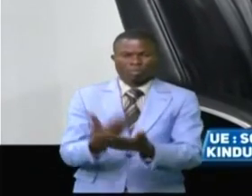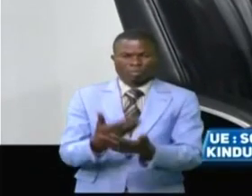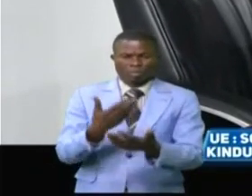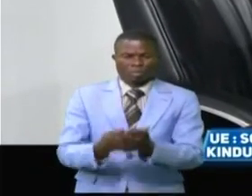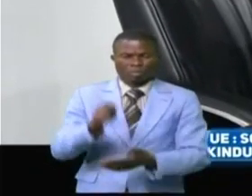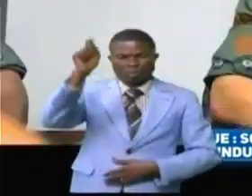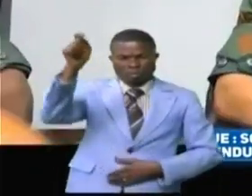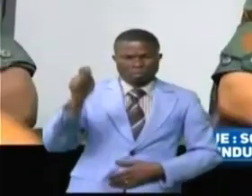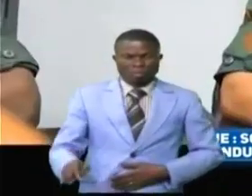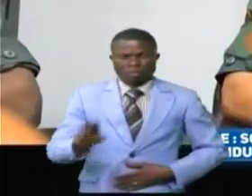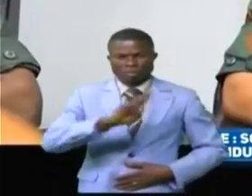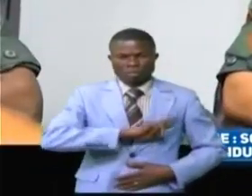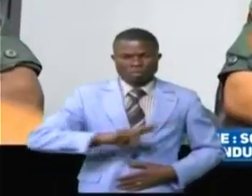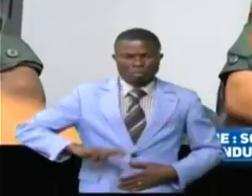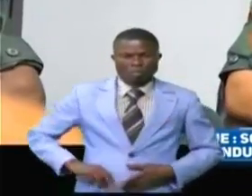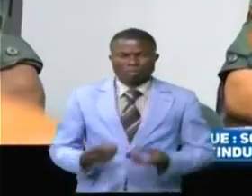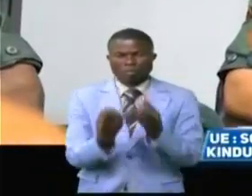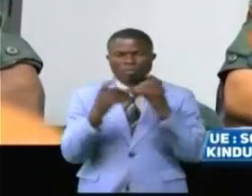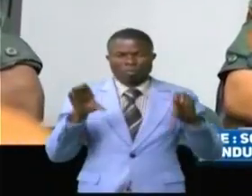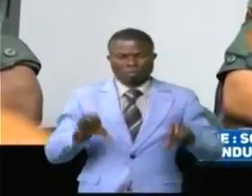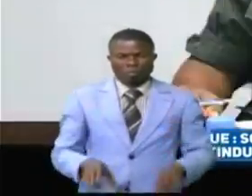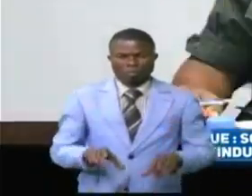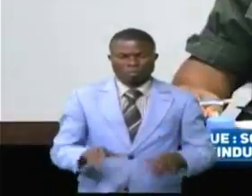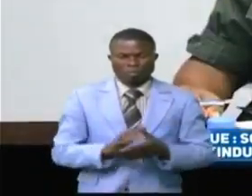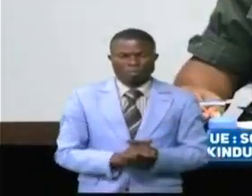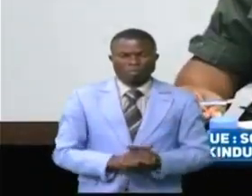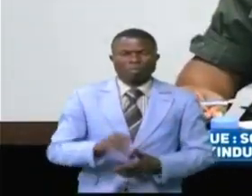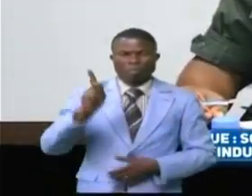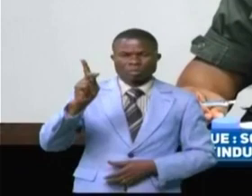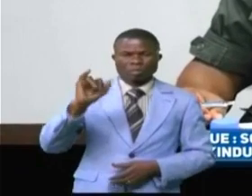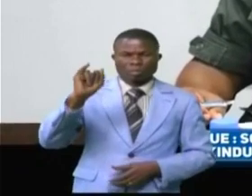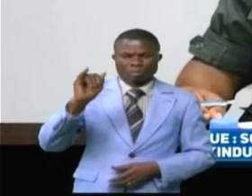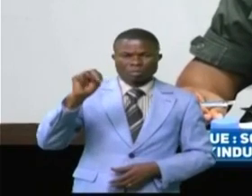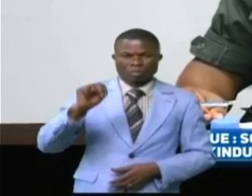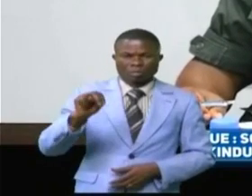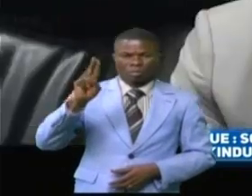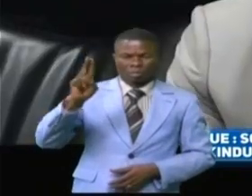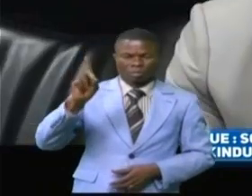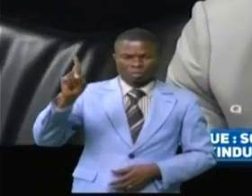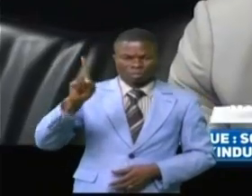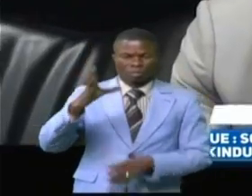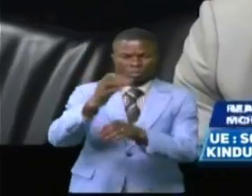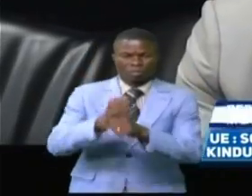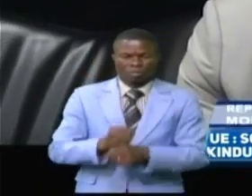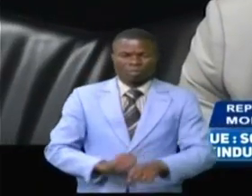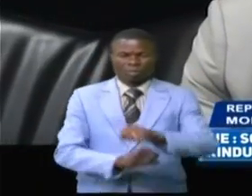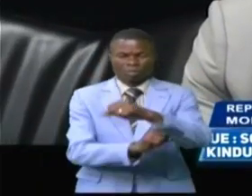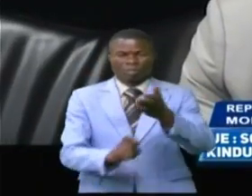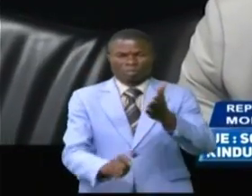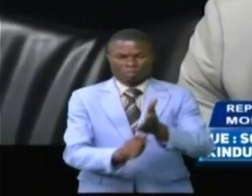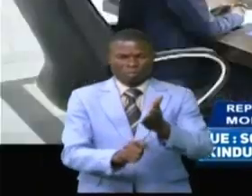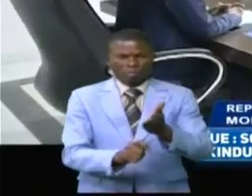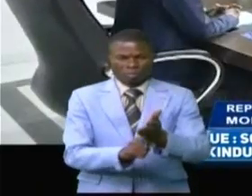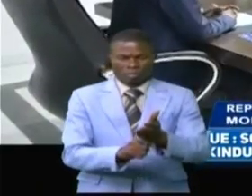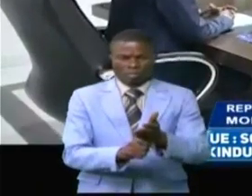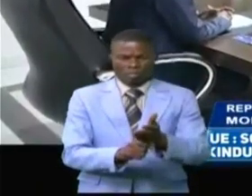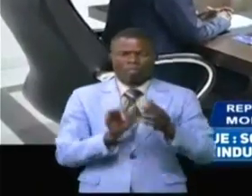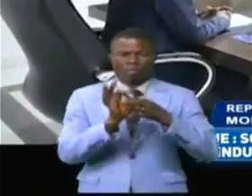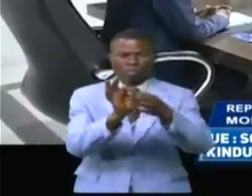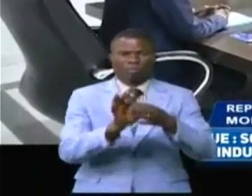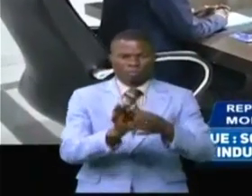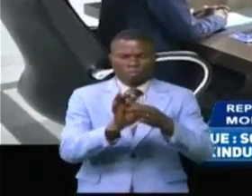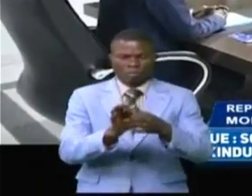forces armées de la République démocratique du Congo à Kindu bénéficie d'un important appui technique de la